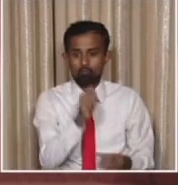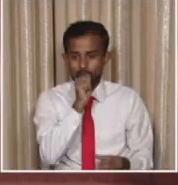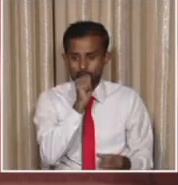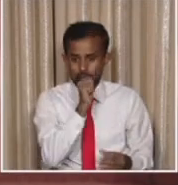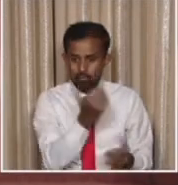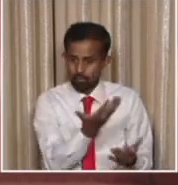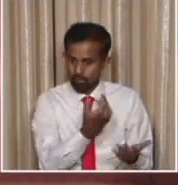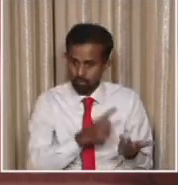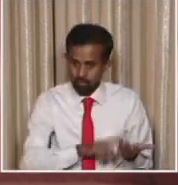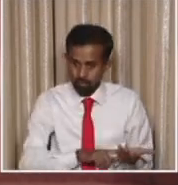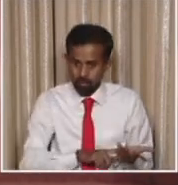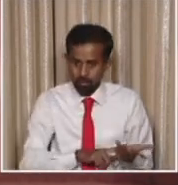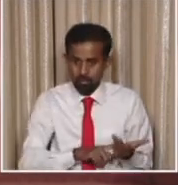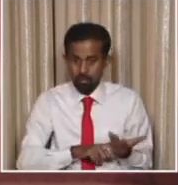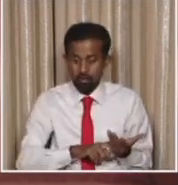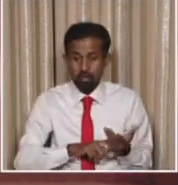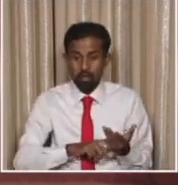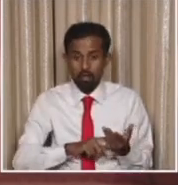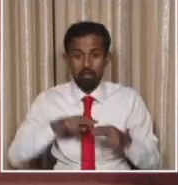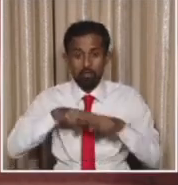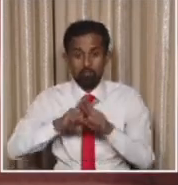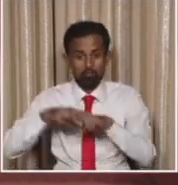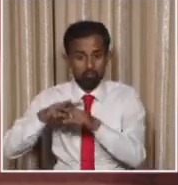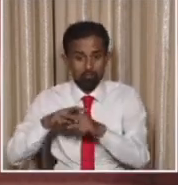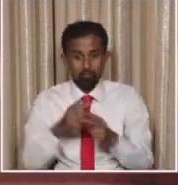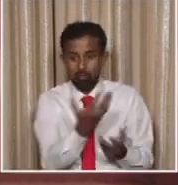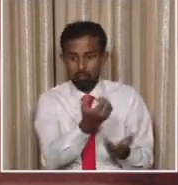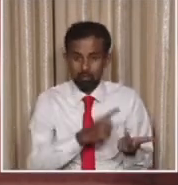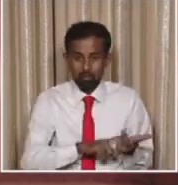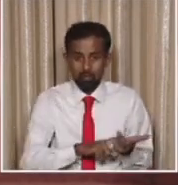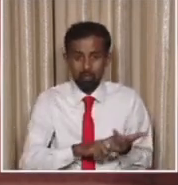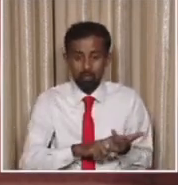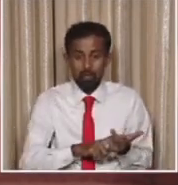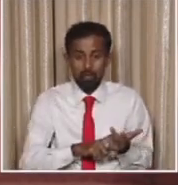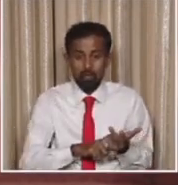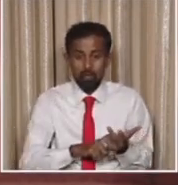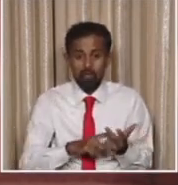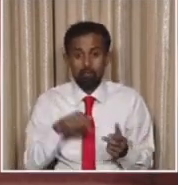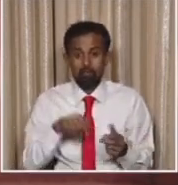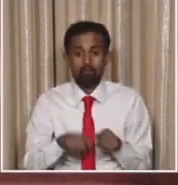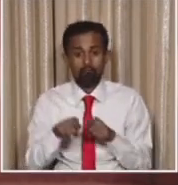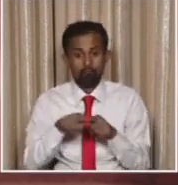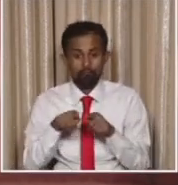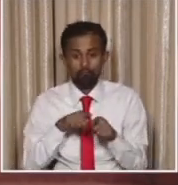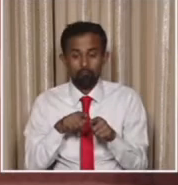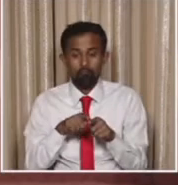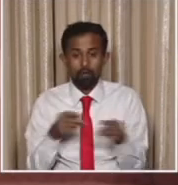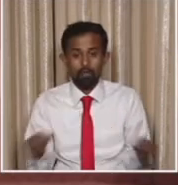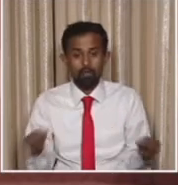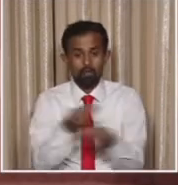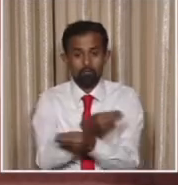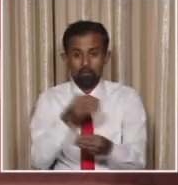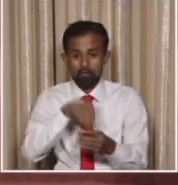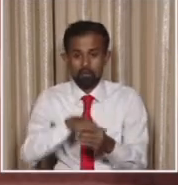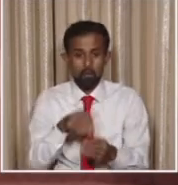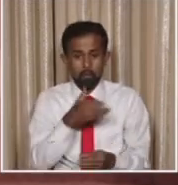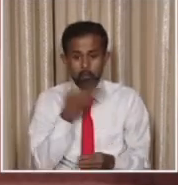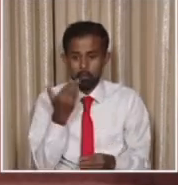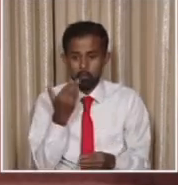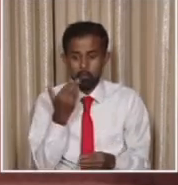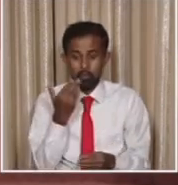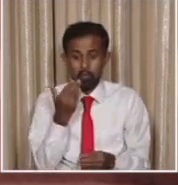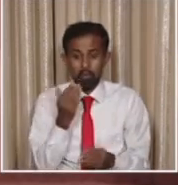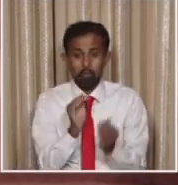ගන්න, වේවැල් ටිකක් කපා ගන්න, ගොරක ටිකක් ගන්න, එන්නේ වගේ කාරණාවලට ගිවිසුමකට එළබෙන්න පුළුවන්. හැබැයි මේ